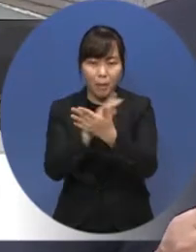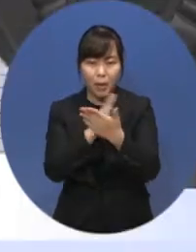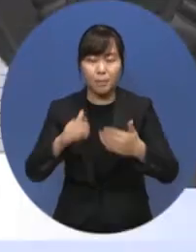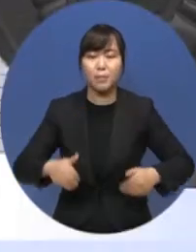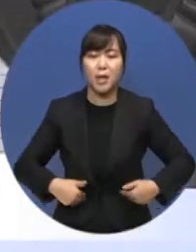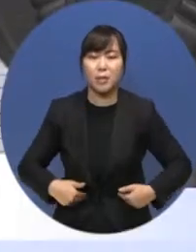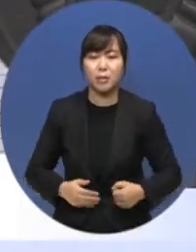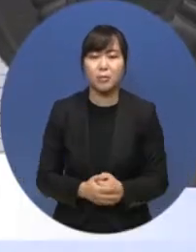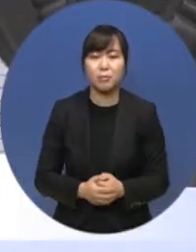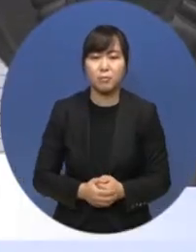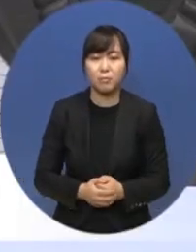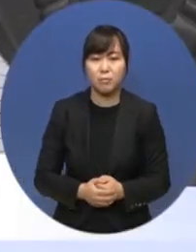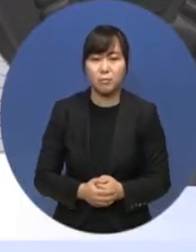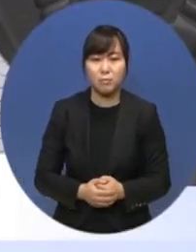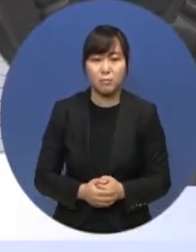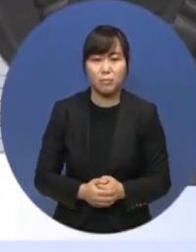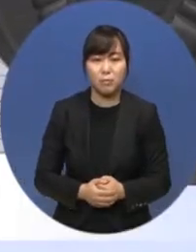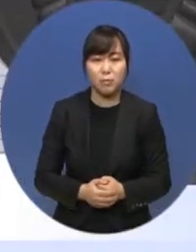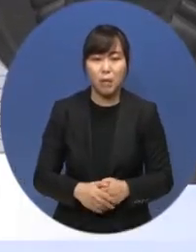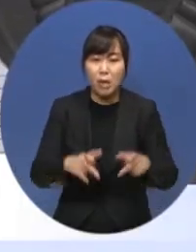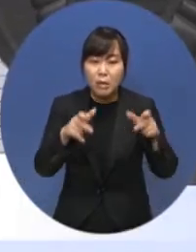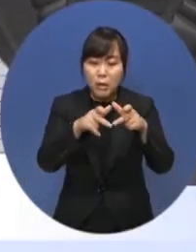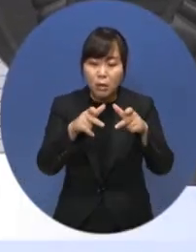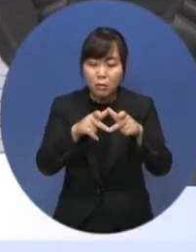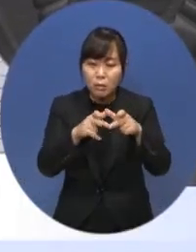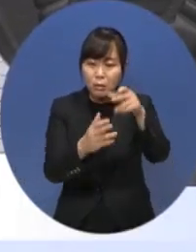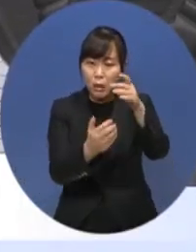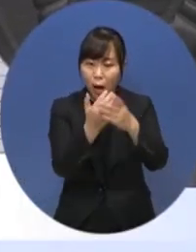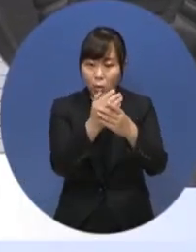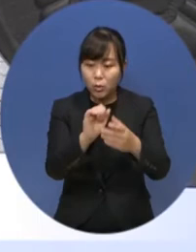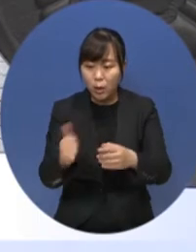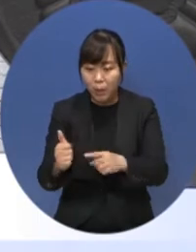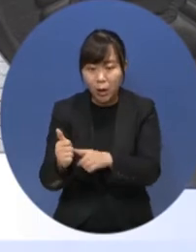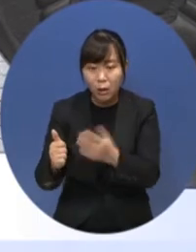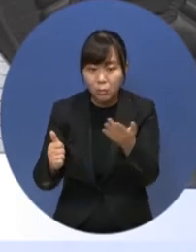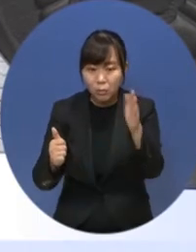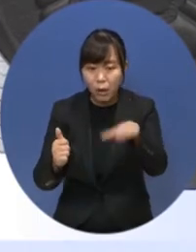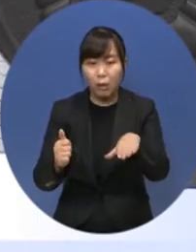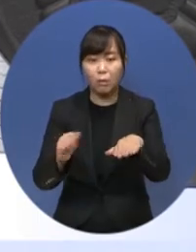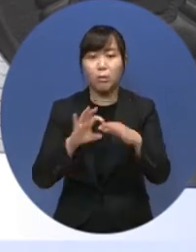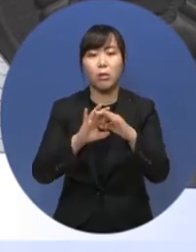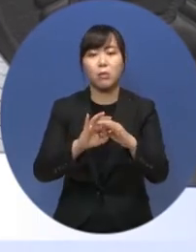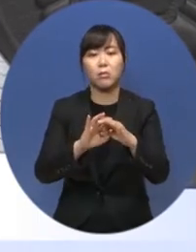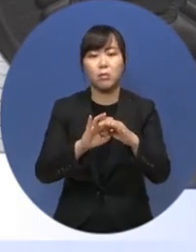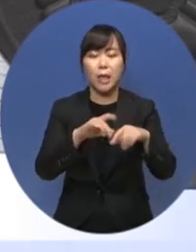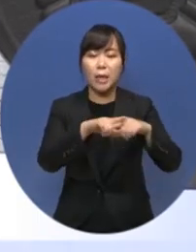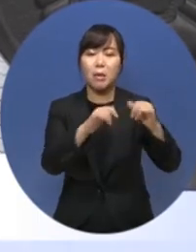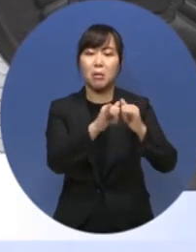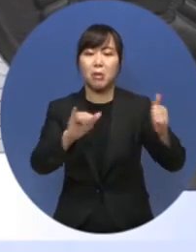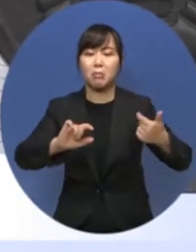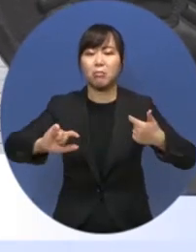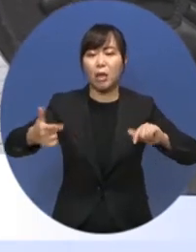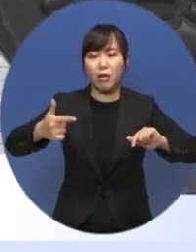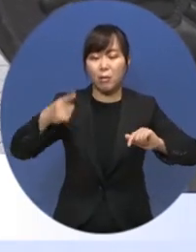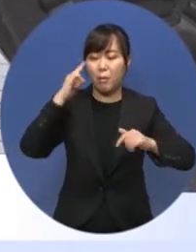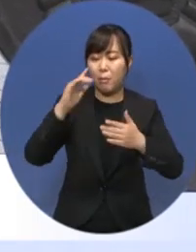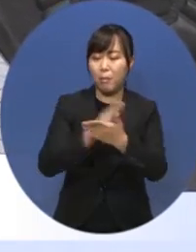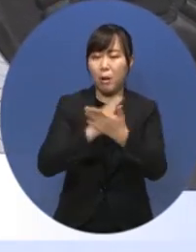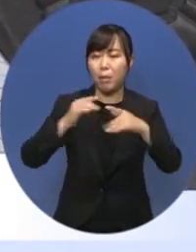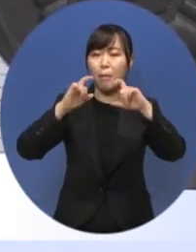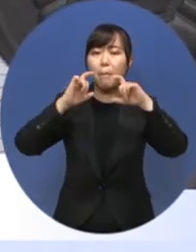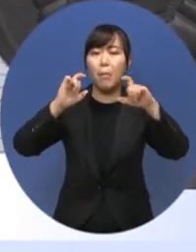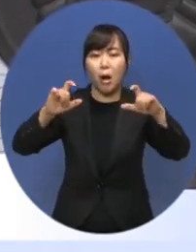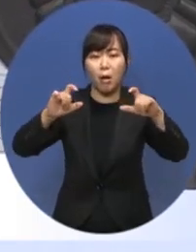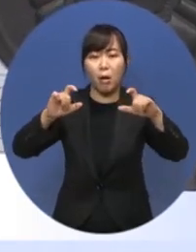것입니다. 장애인이 사고로 인해서 사망했는데 그것에 대해서 비장애인과 다른